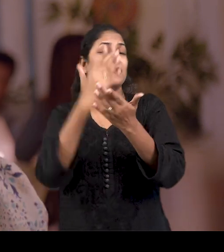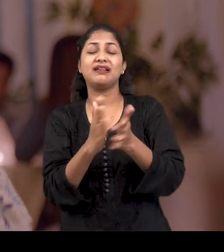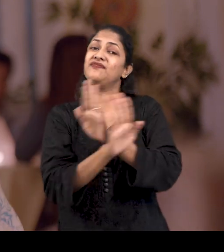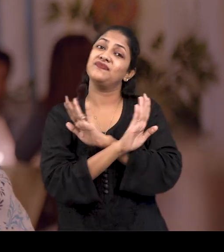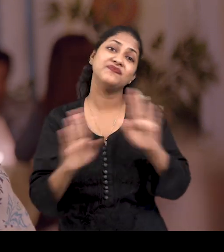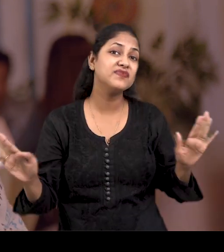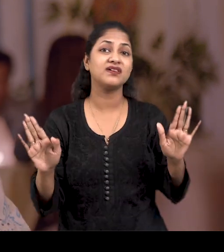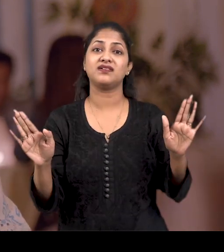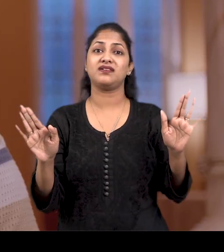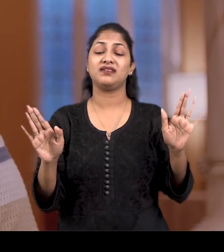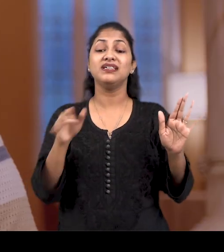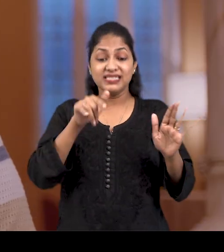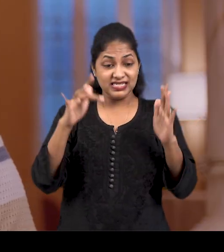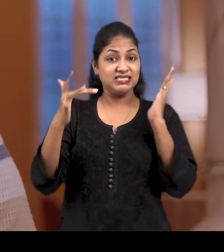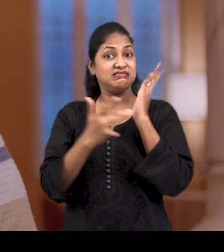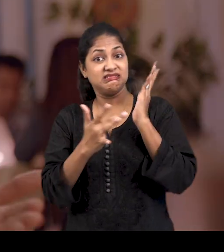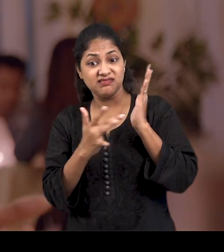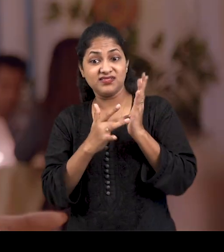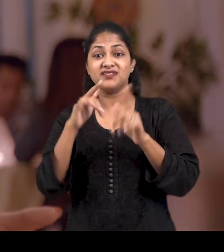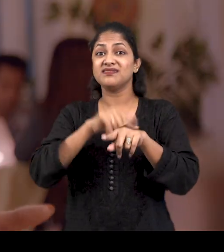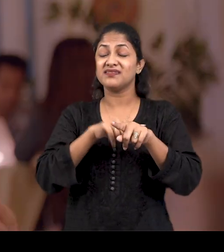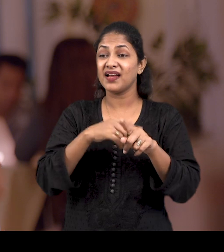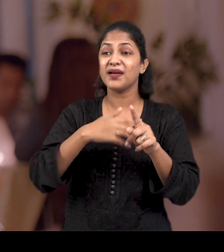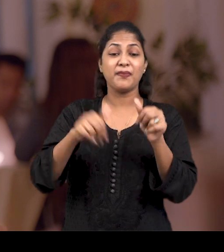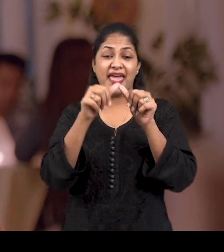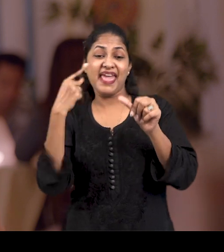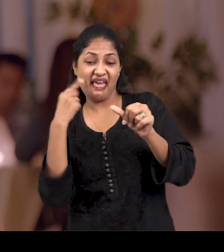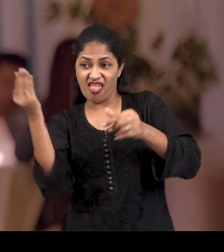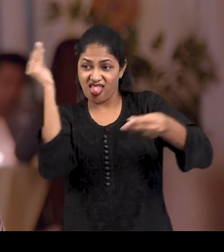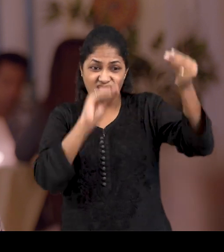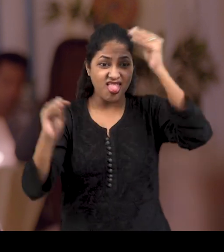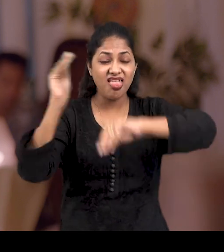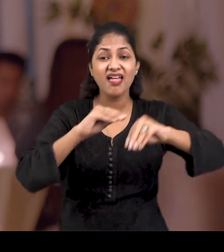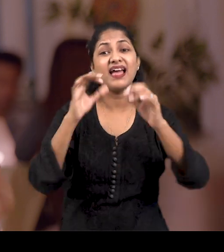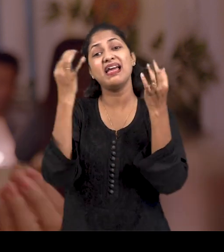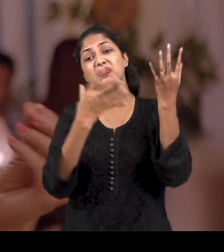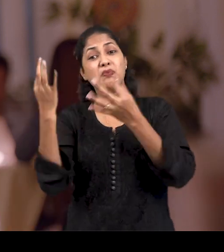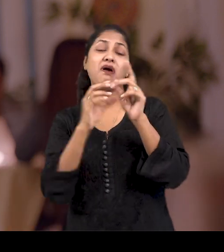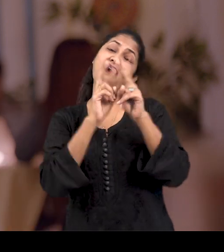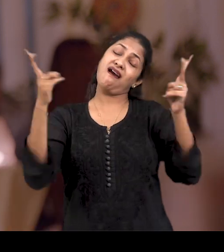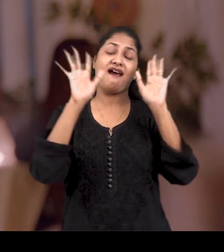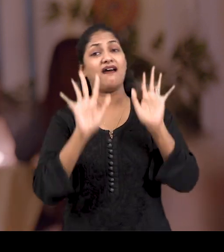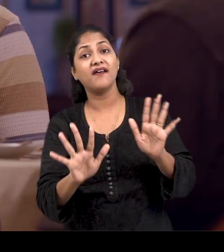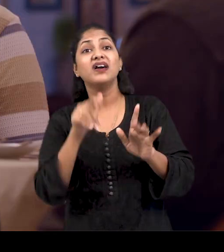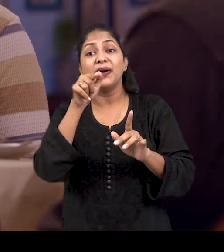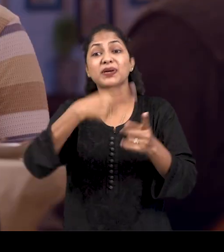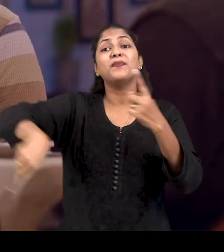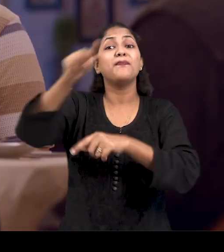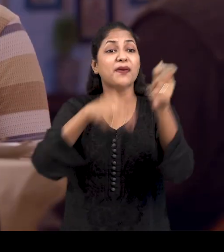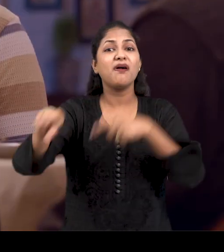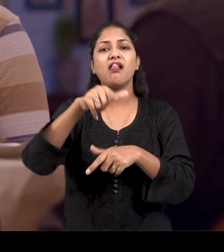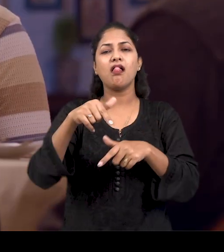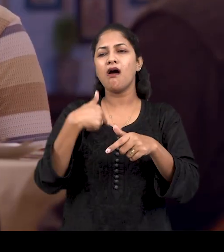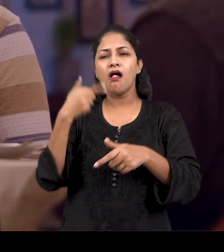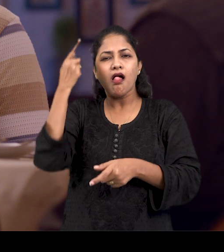આવી રીતે ભરોસો ન કરવો જોઈએ. આ ડિજિટલ યુગમાં આર્ટિફિશિયલ ઇન્ટેલિજન્સ જેવી ઘણી સુવિધાઓ ઉપલબ્ધ છે, જેનો